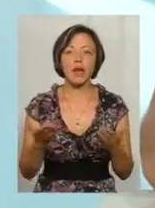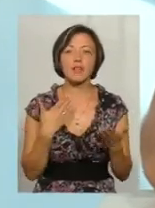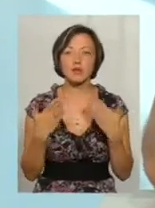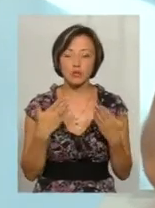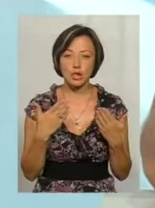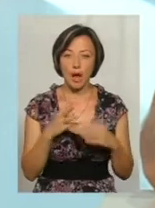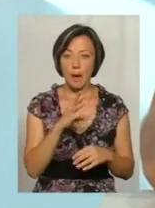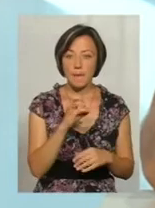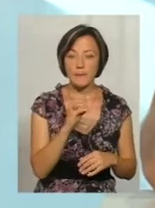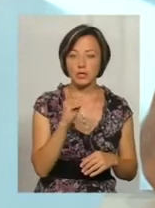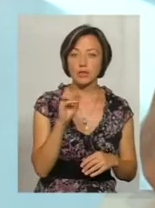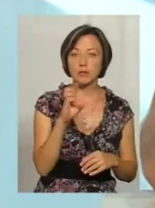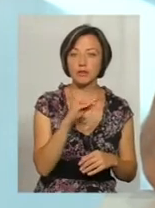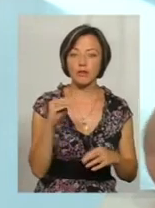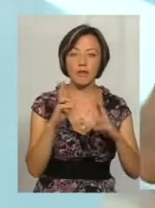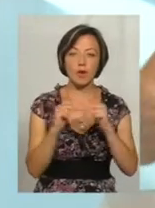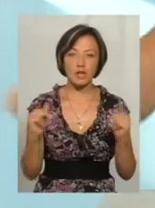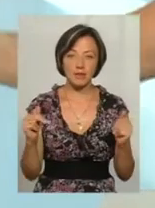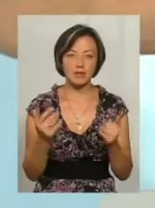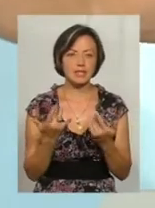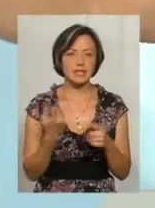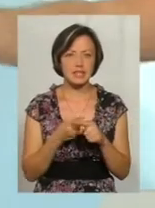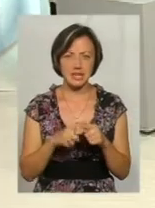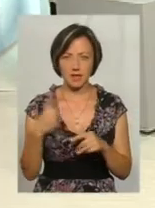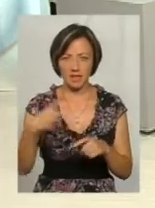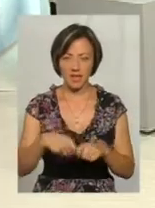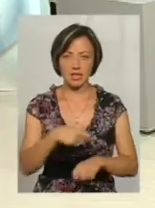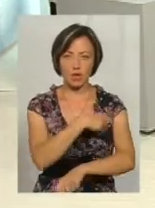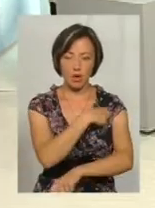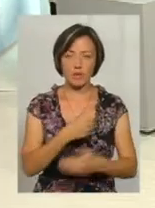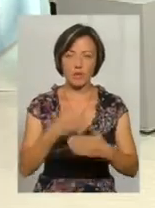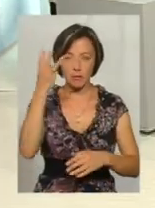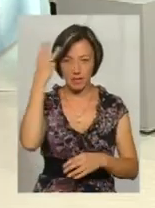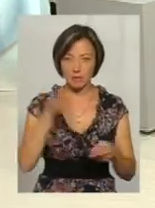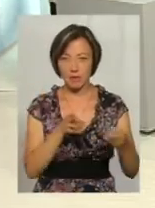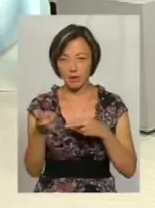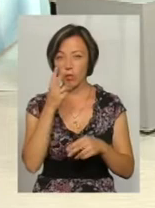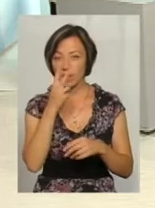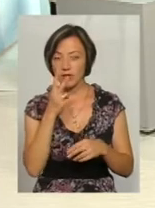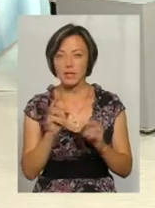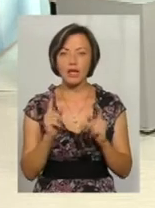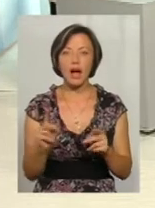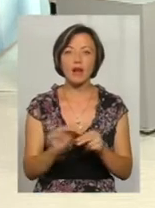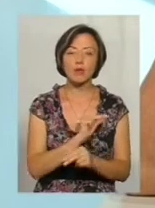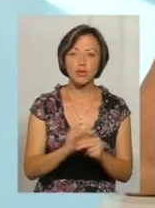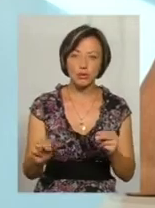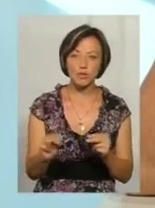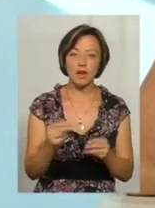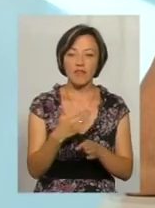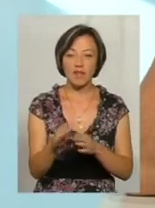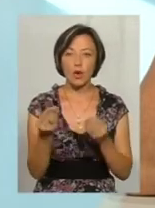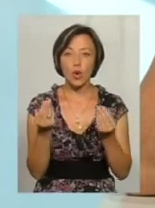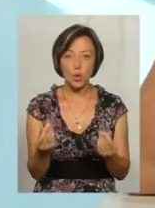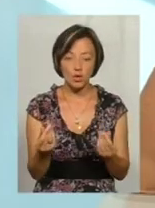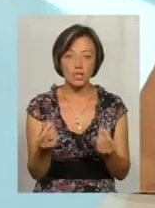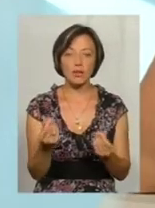відношення? Меджибіжська фортеця. Так скільки це? 20 кілометрів від Хмельницького приїхати подивитися, як вона ремонтується, виділені туди